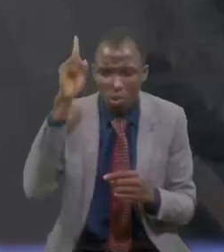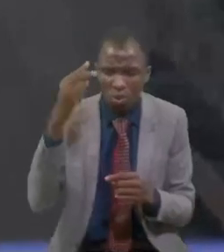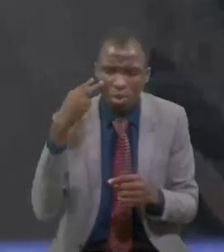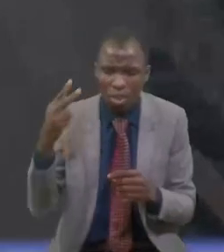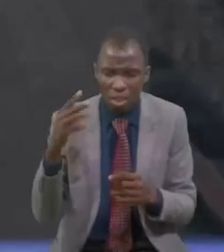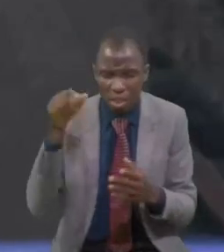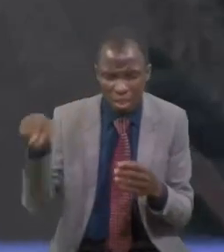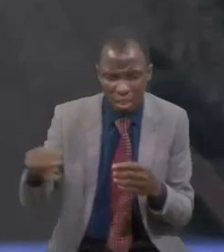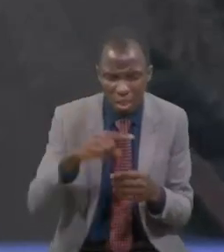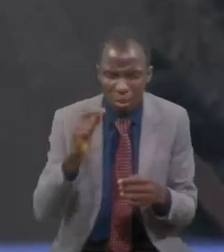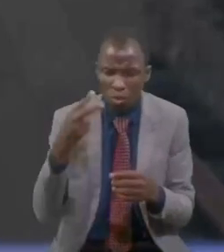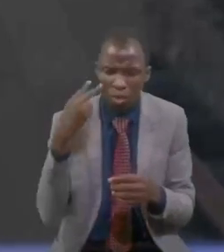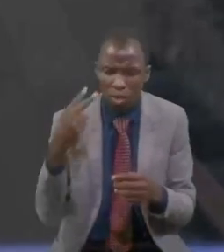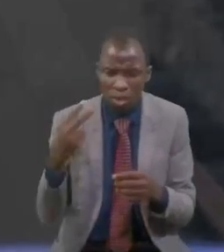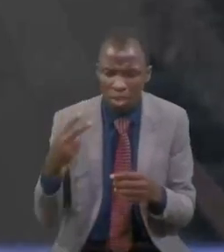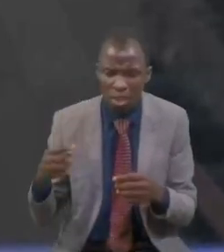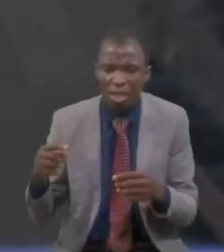les vois comme